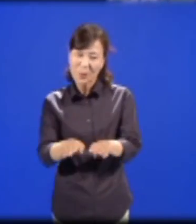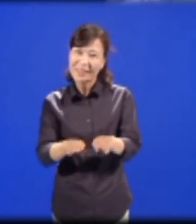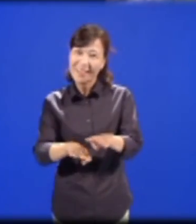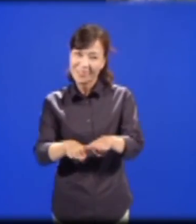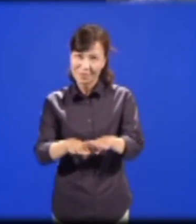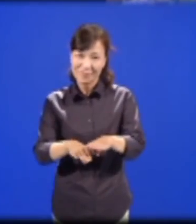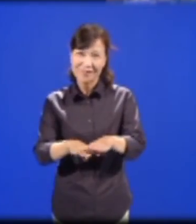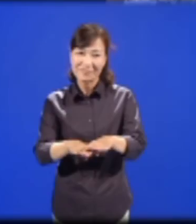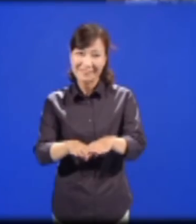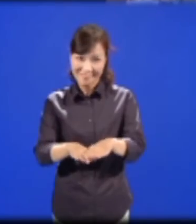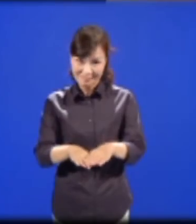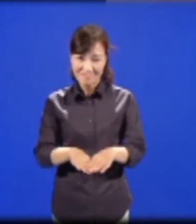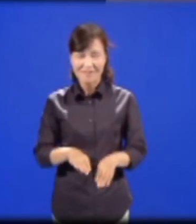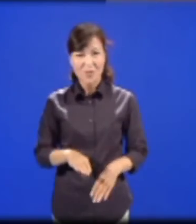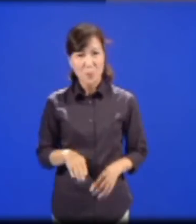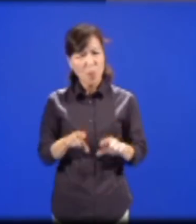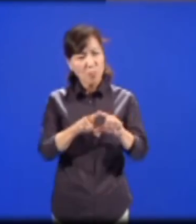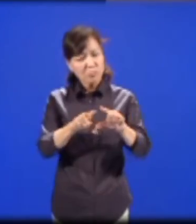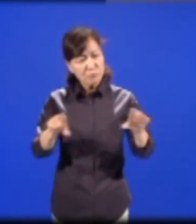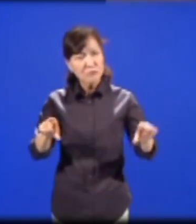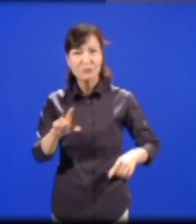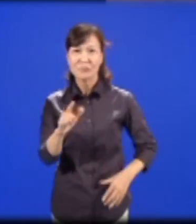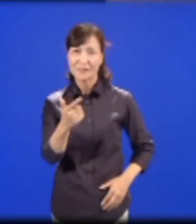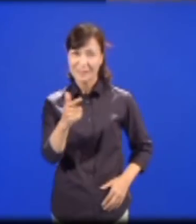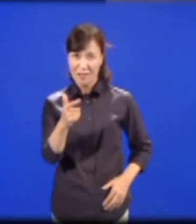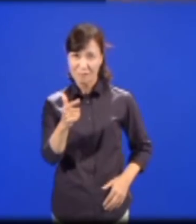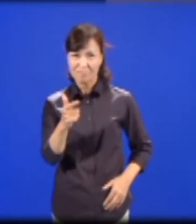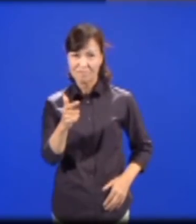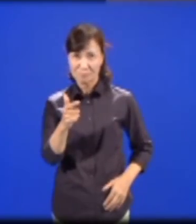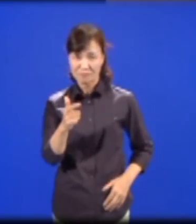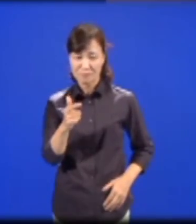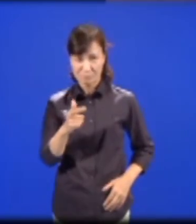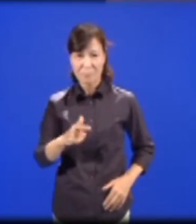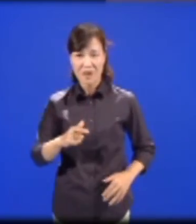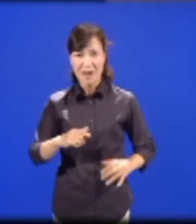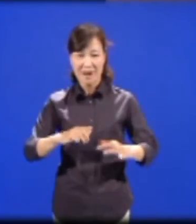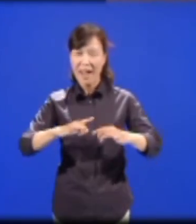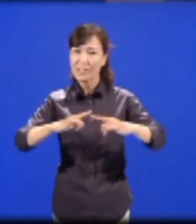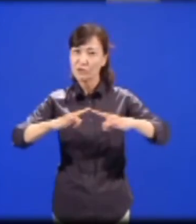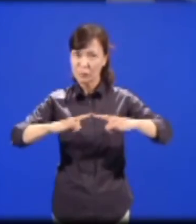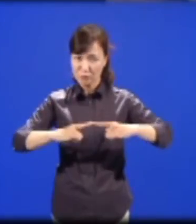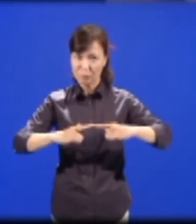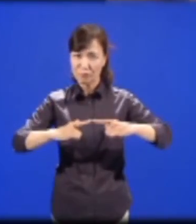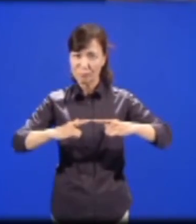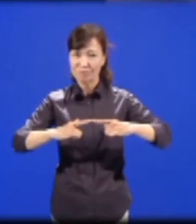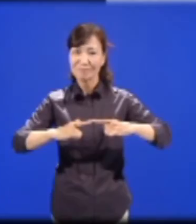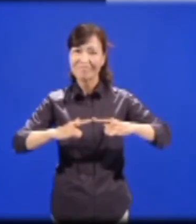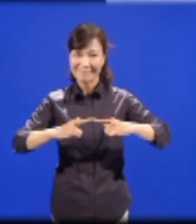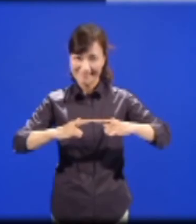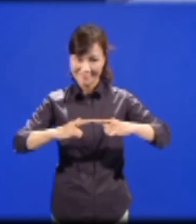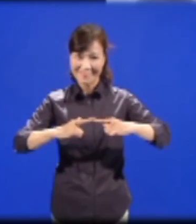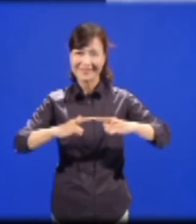ね。しかもただの鶴じゃなくってレンズルですね。